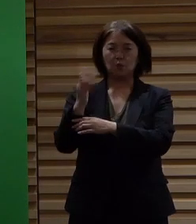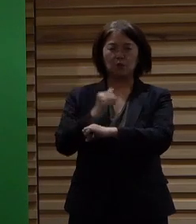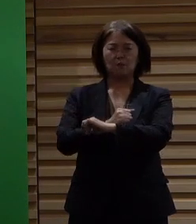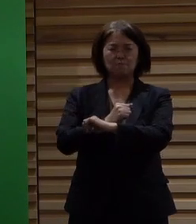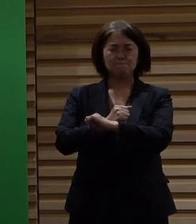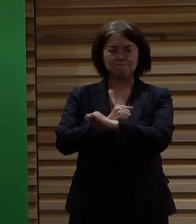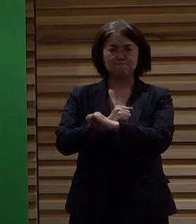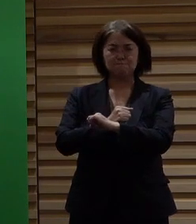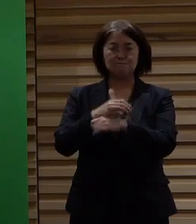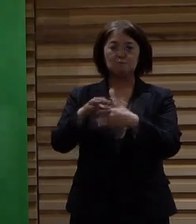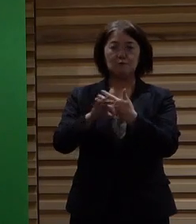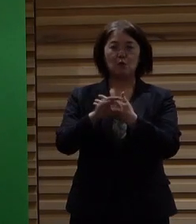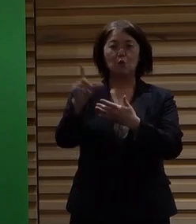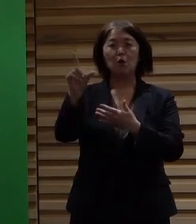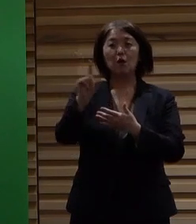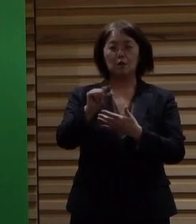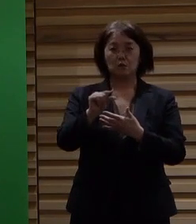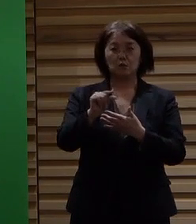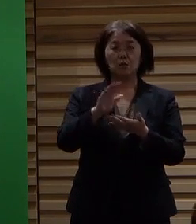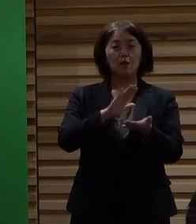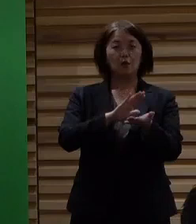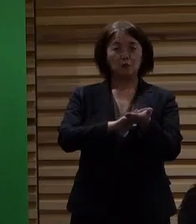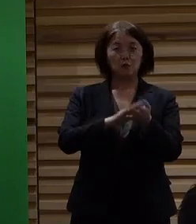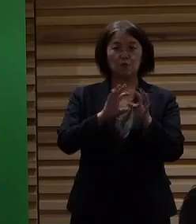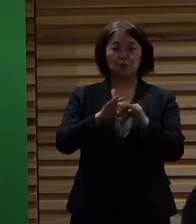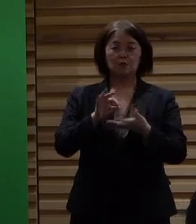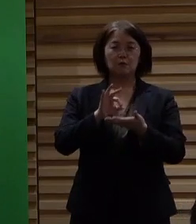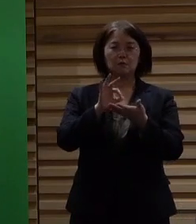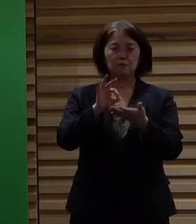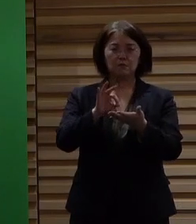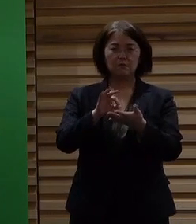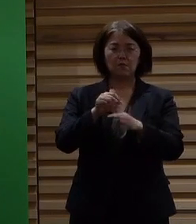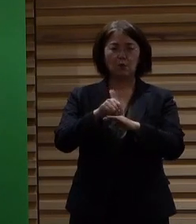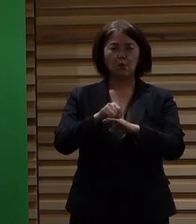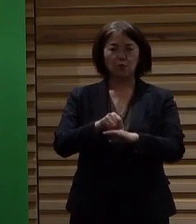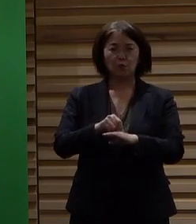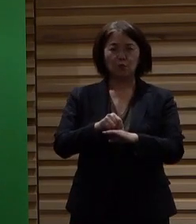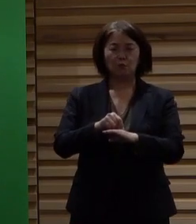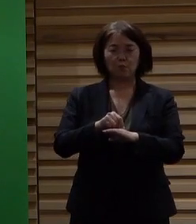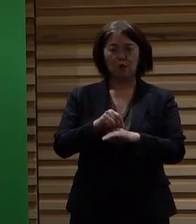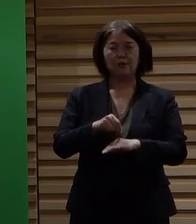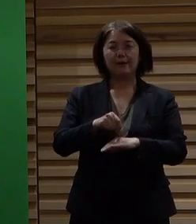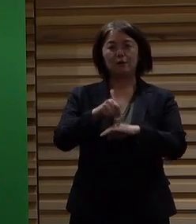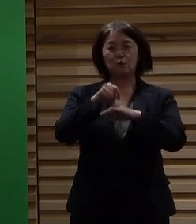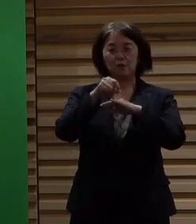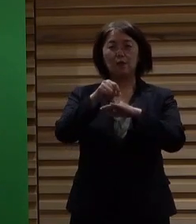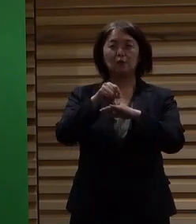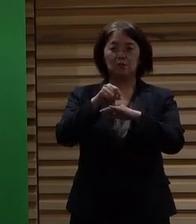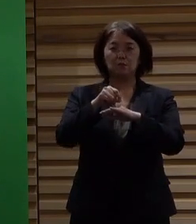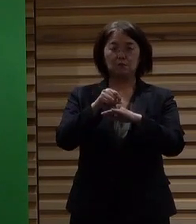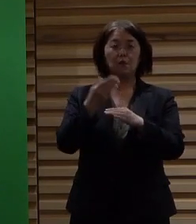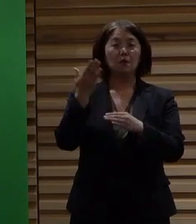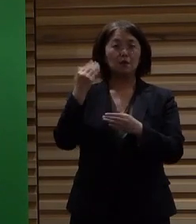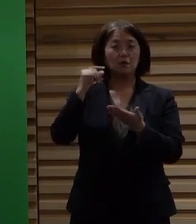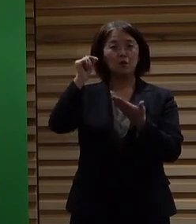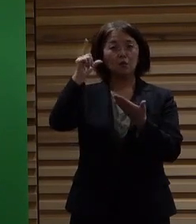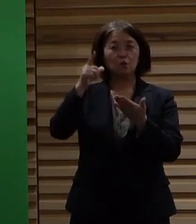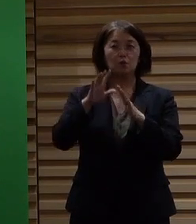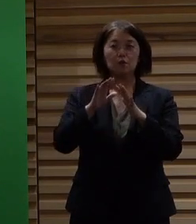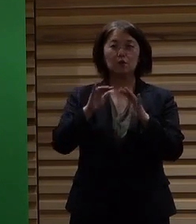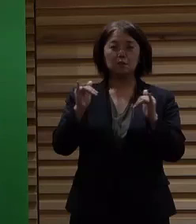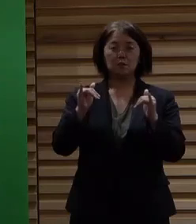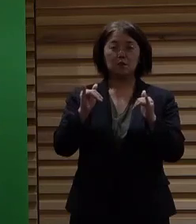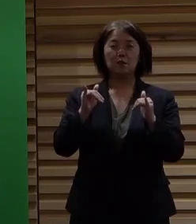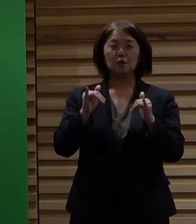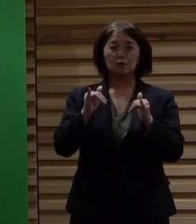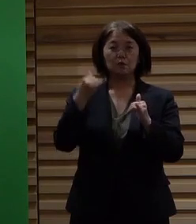なくなるなど、医療への負荷は小さくなっていると言えます。このため先ほど有識者のご意見も伺った上で、